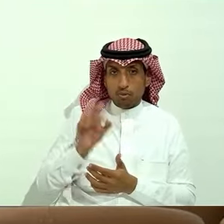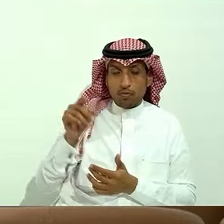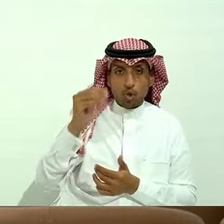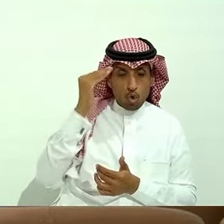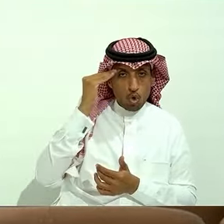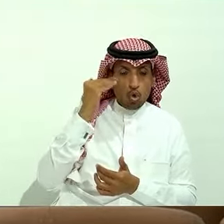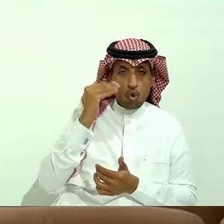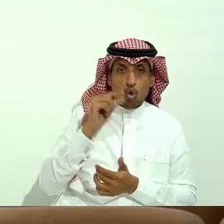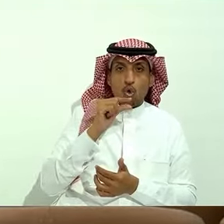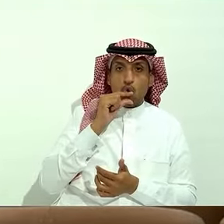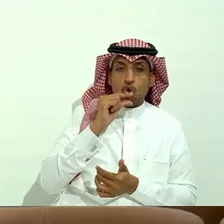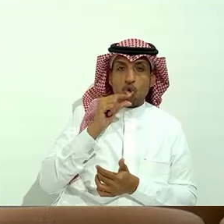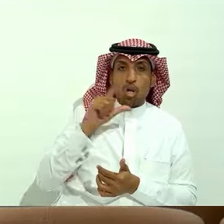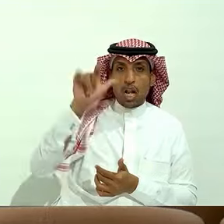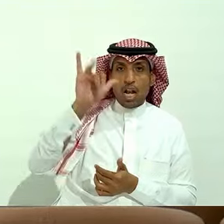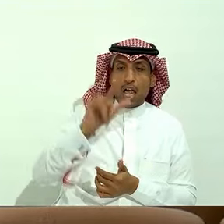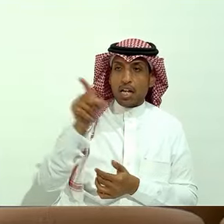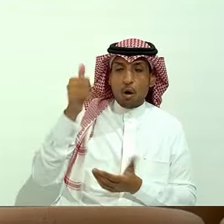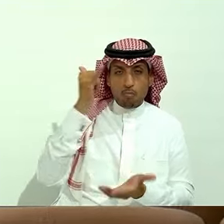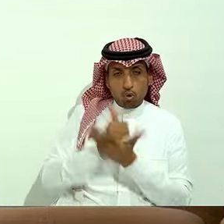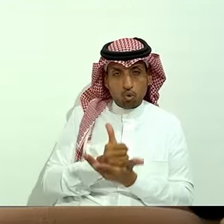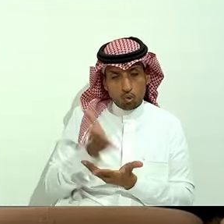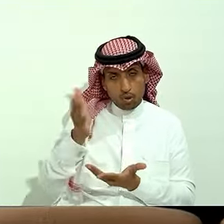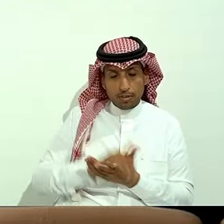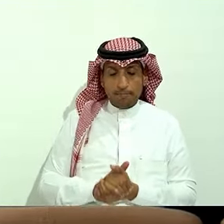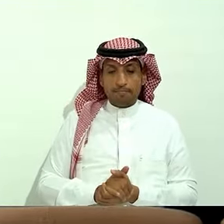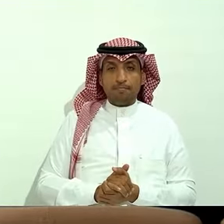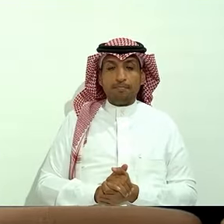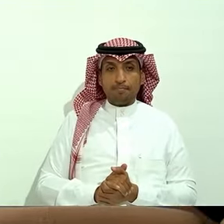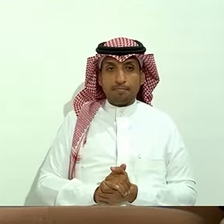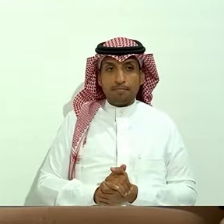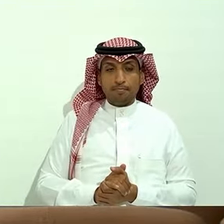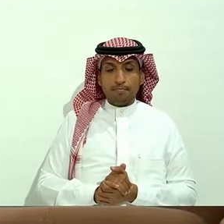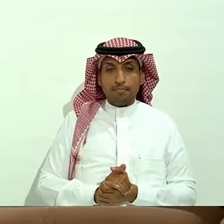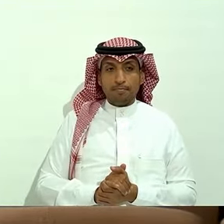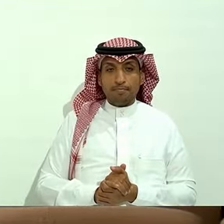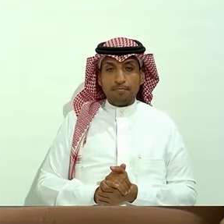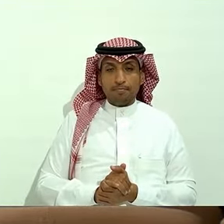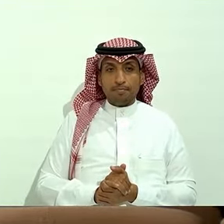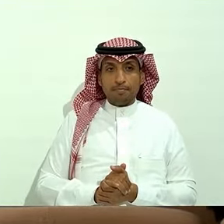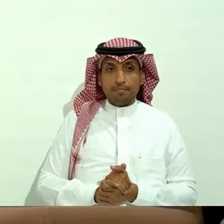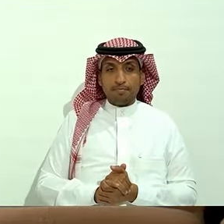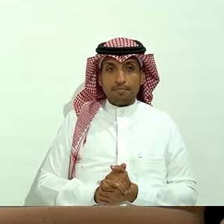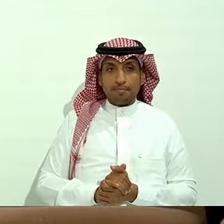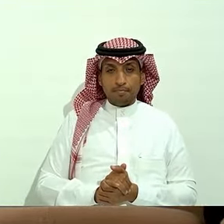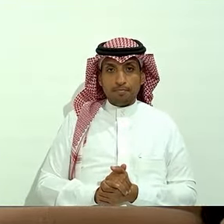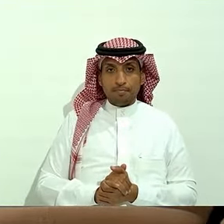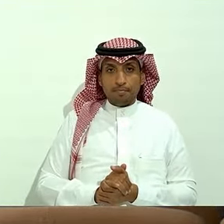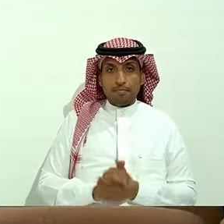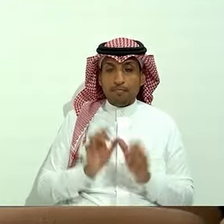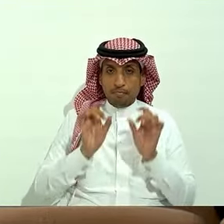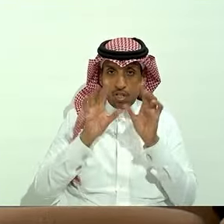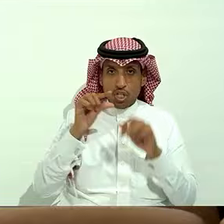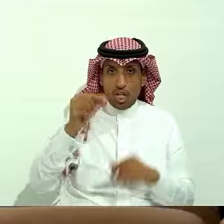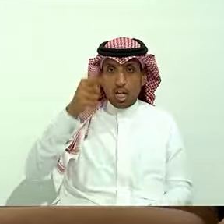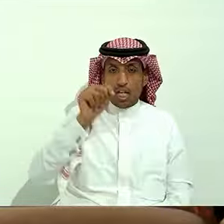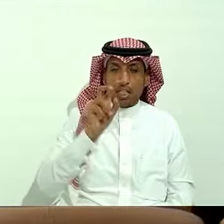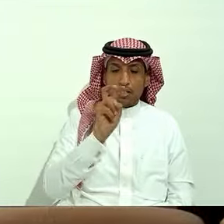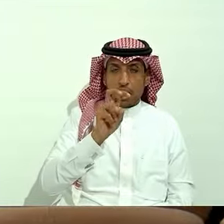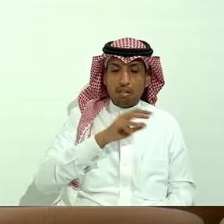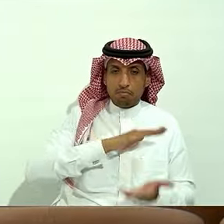ليلى هي القائدة في هذا الموضوع. شكرا جزيلا. يعطيك العافية. أعتقد أكيد إن شاء الله الدارة ما يقصرون يسوون